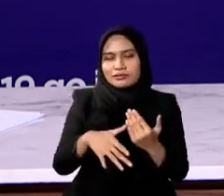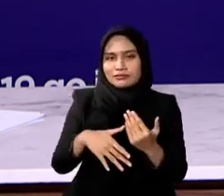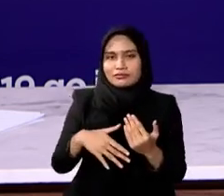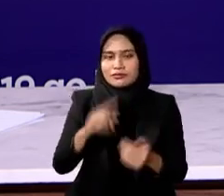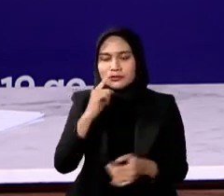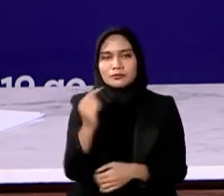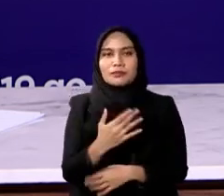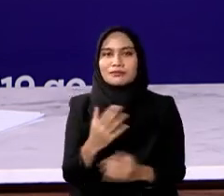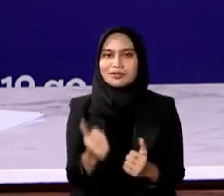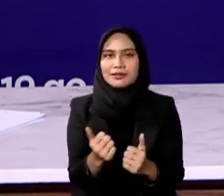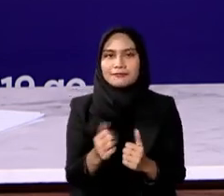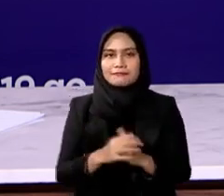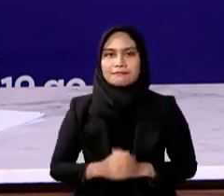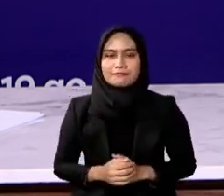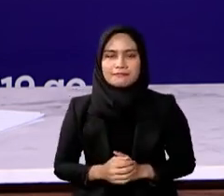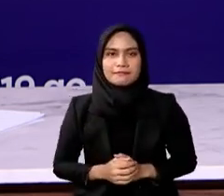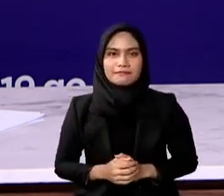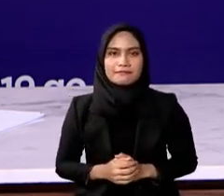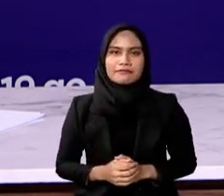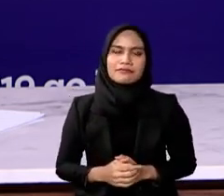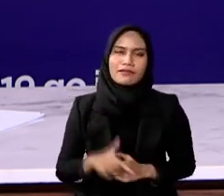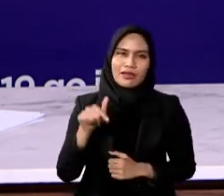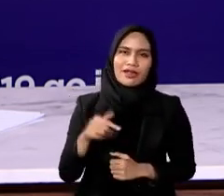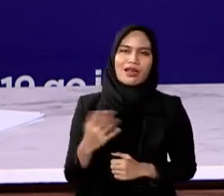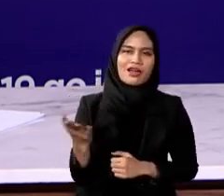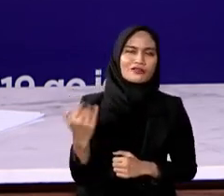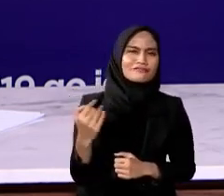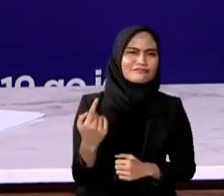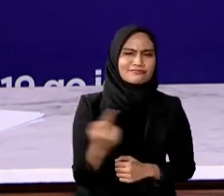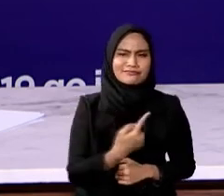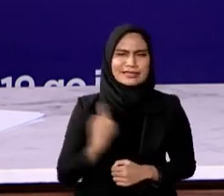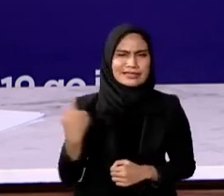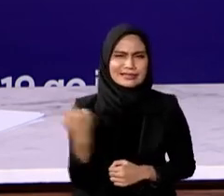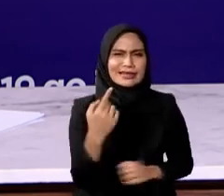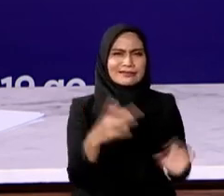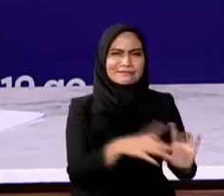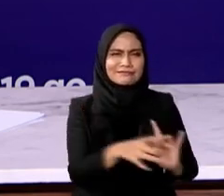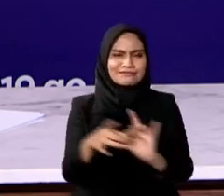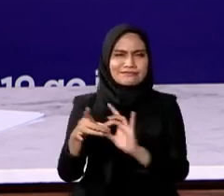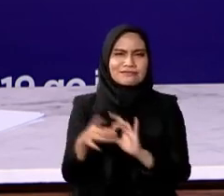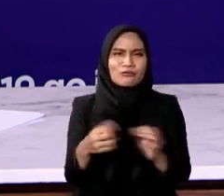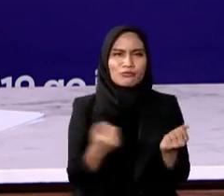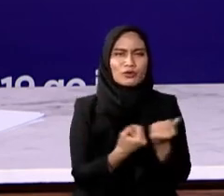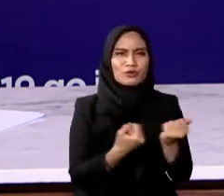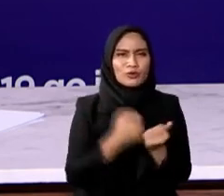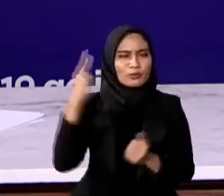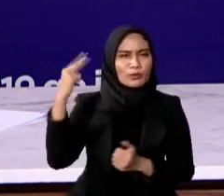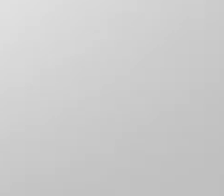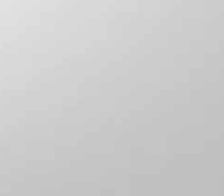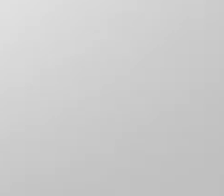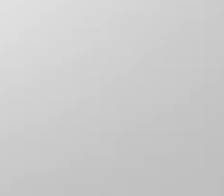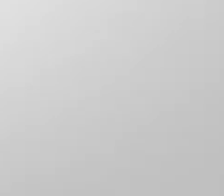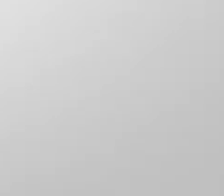pariwisata. Oleh karena itu, mari kita bekerja sama mendukung langkah pemerintah ini.